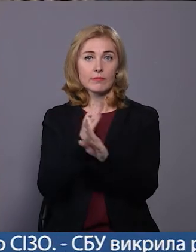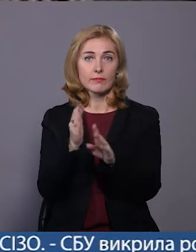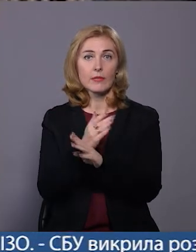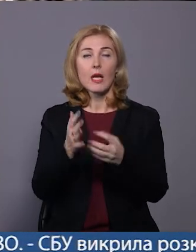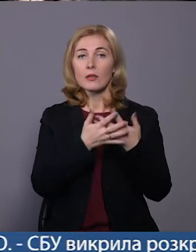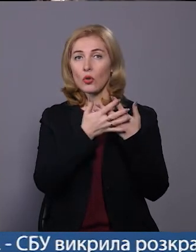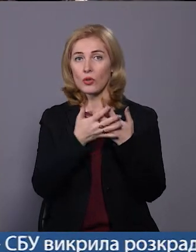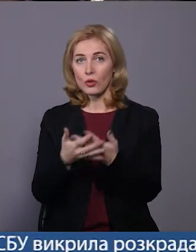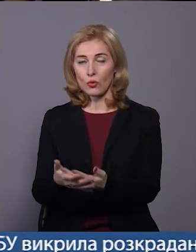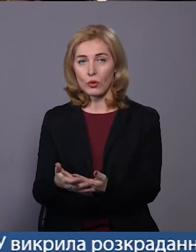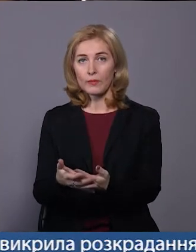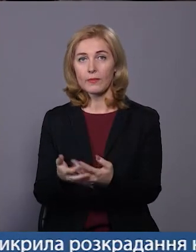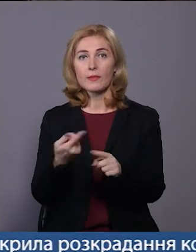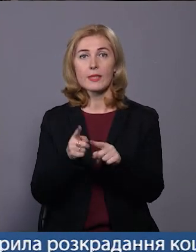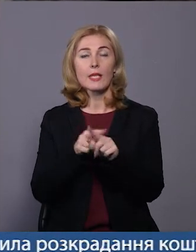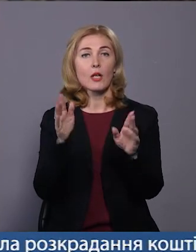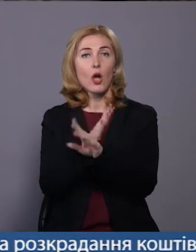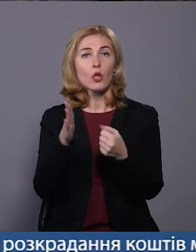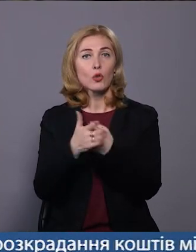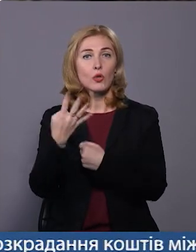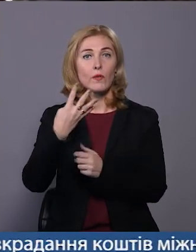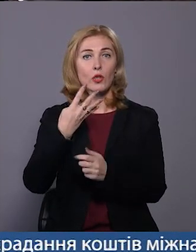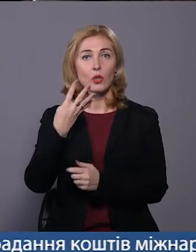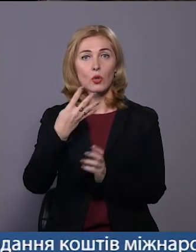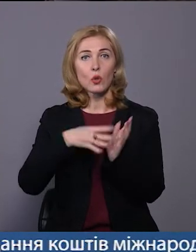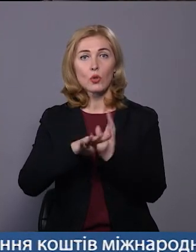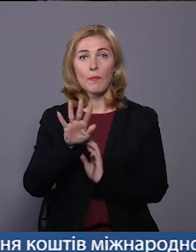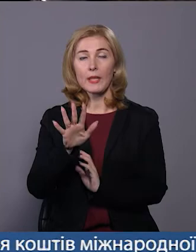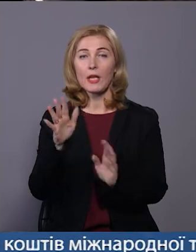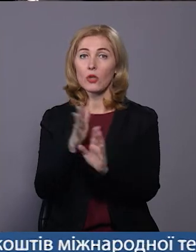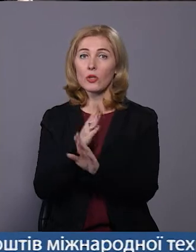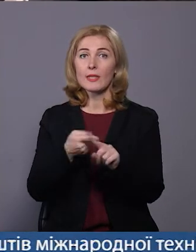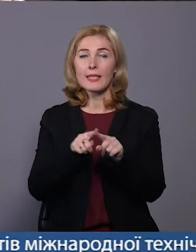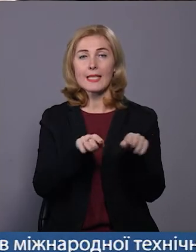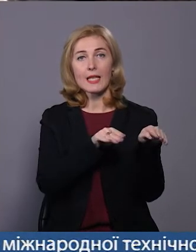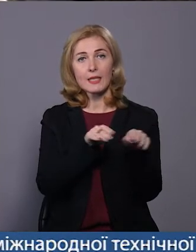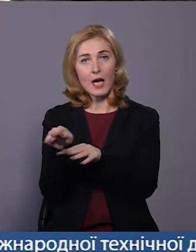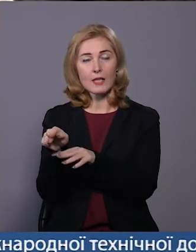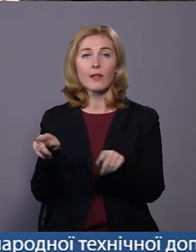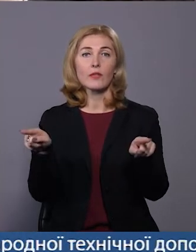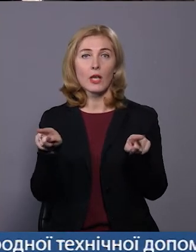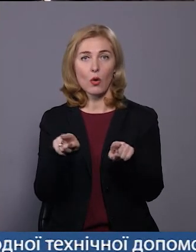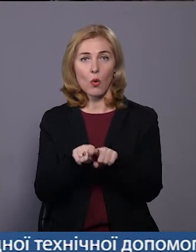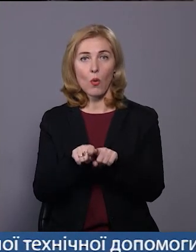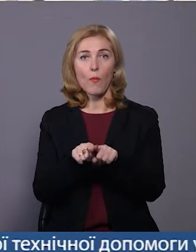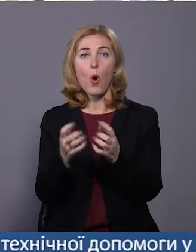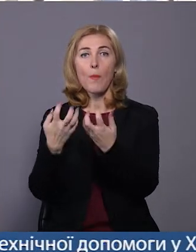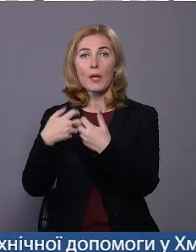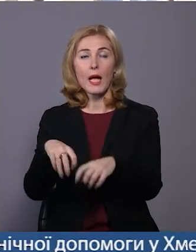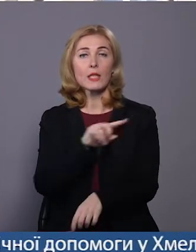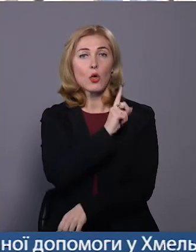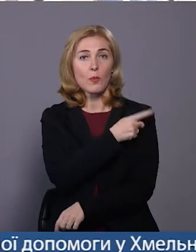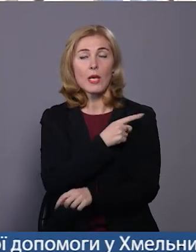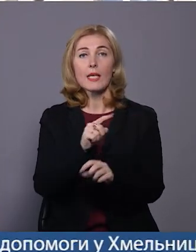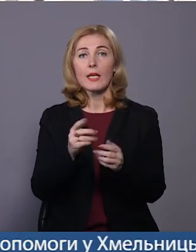повітря, концентруємо кисень до 95% концентрації. Це стандартна концентрація в такому обладнанні потужному. Система,